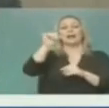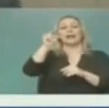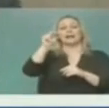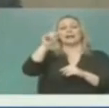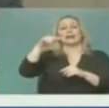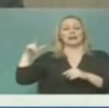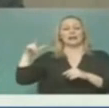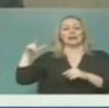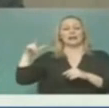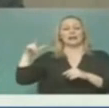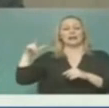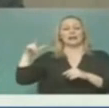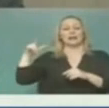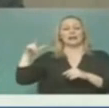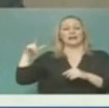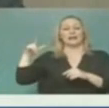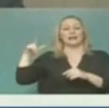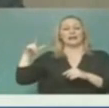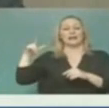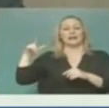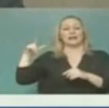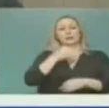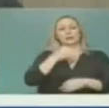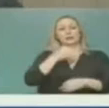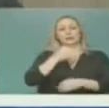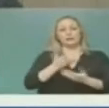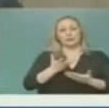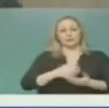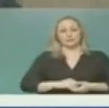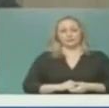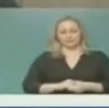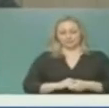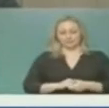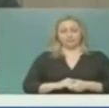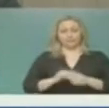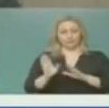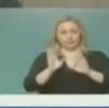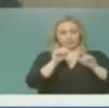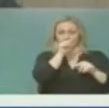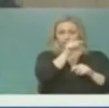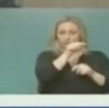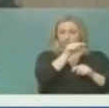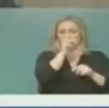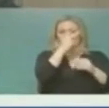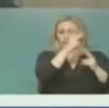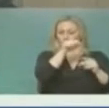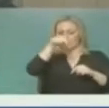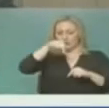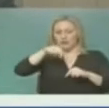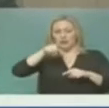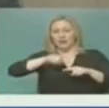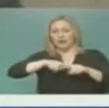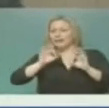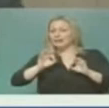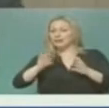δηλαδή Ότι είθαμε στα Σκόπια νομίζουν Αναρωτιώνται Και αυτό είναι λόγος για να αλλάξουμε εμείς το αεροδρόμιο μας Και το σύμβολά μας Αλλά